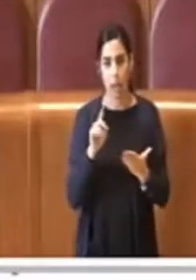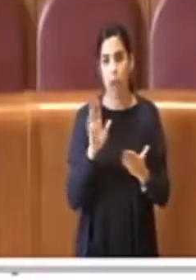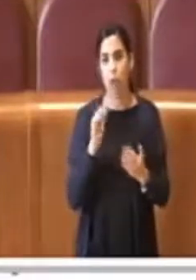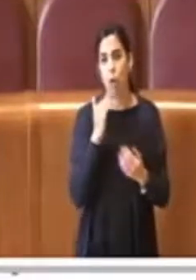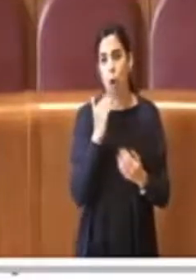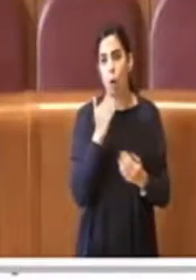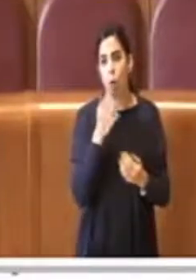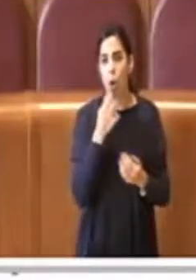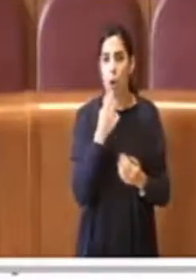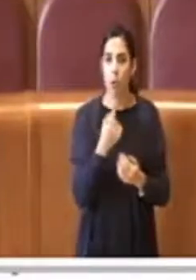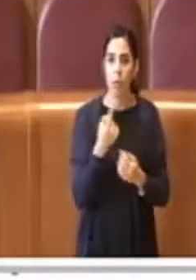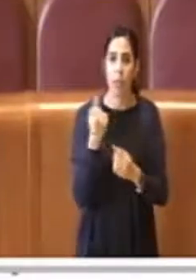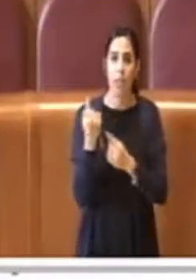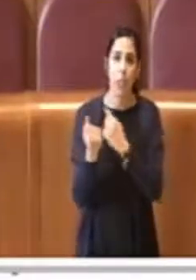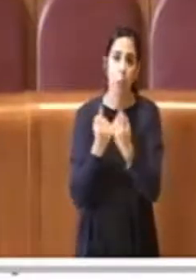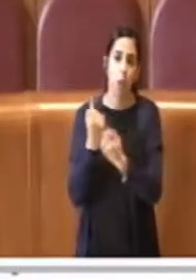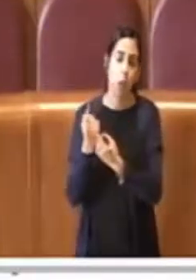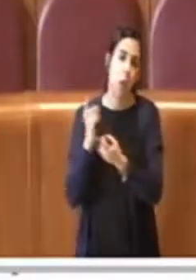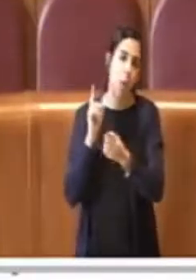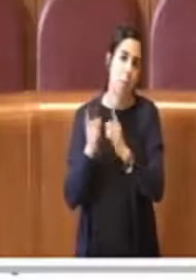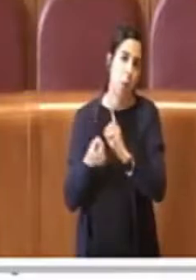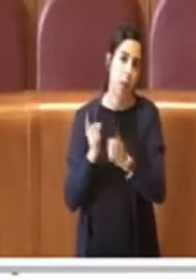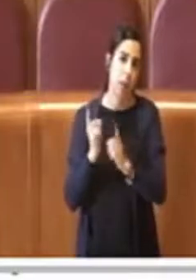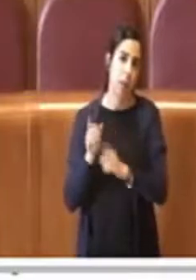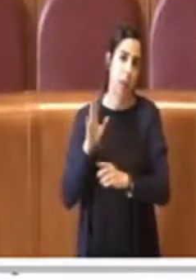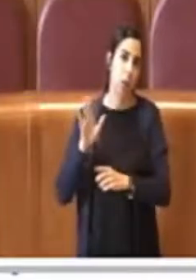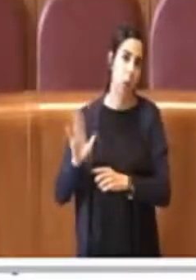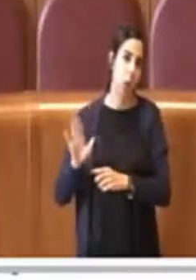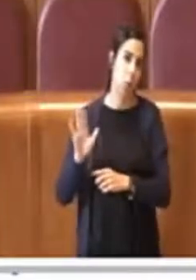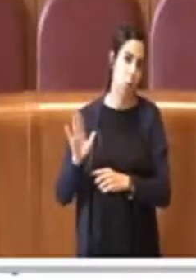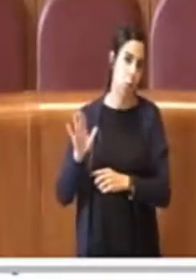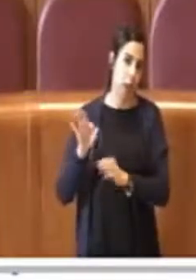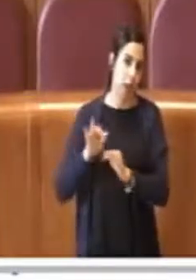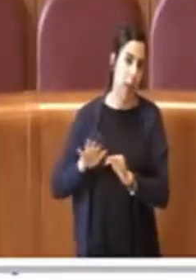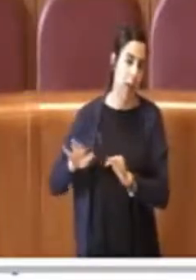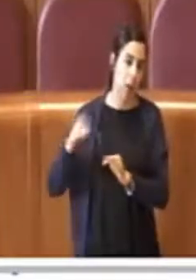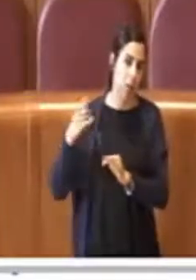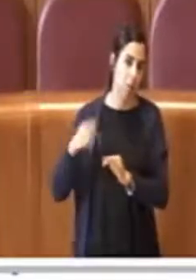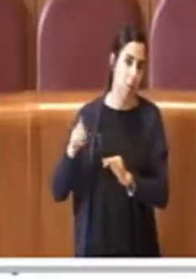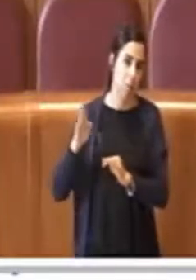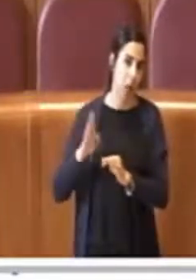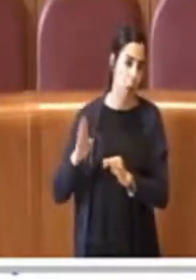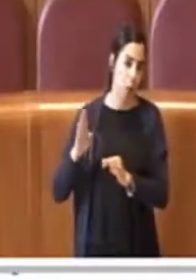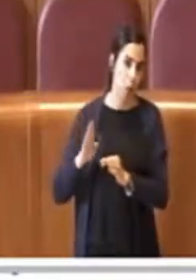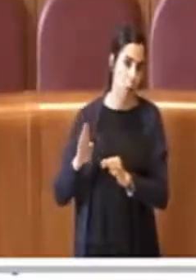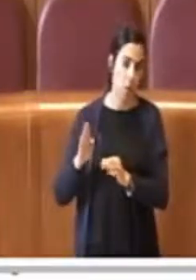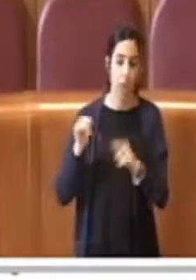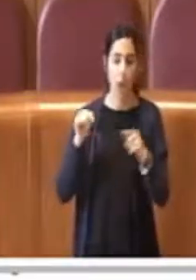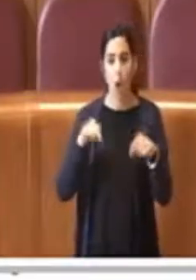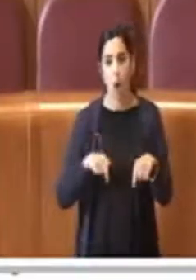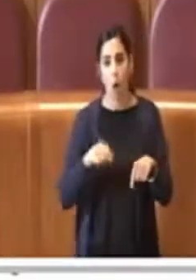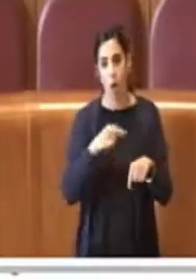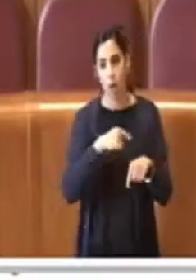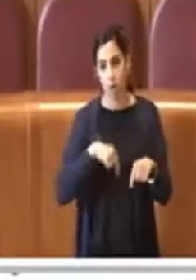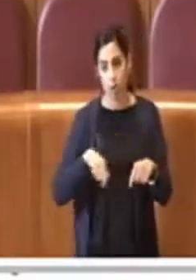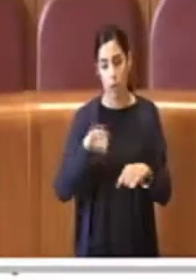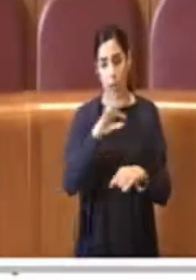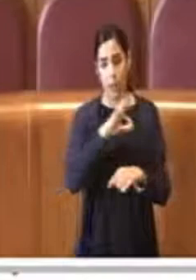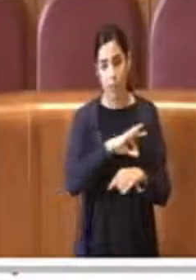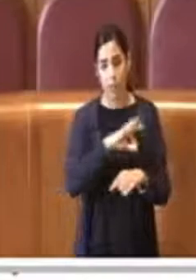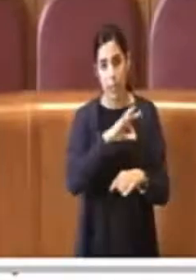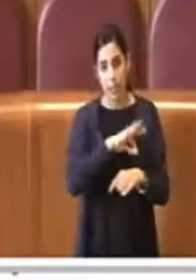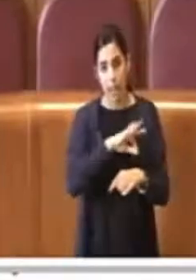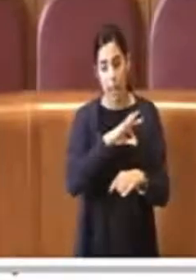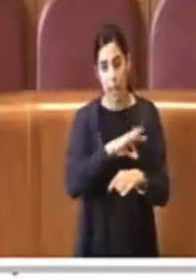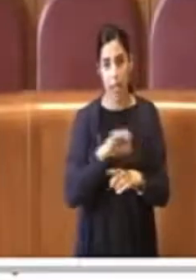politiche che caratterizzano il territorio in questione. Quello che ora interessa è cercare proprio